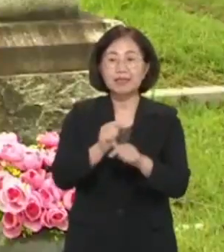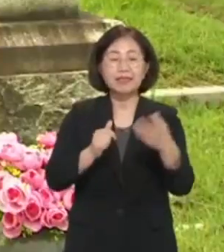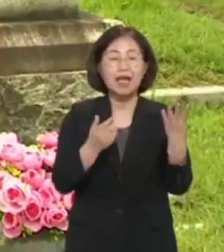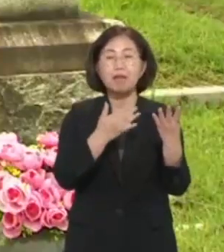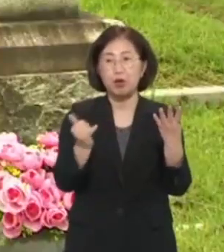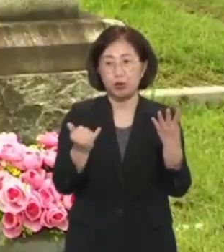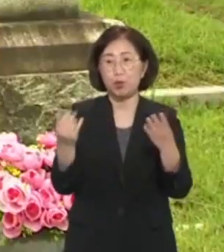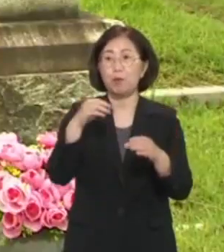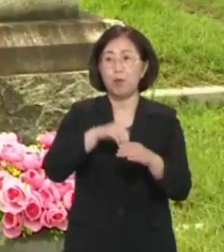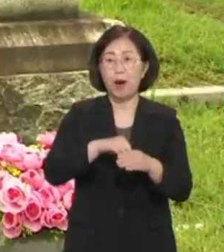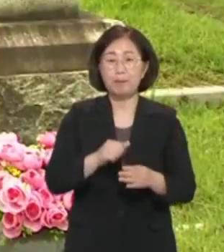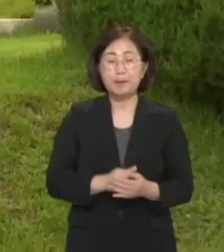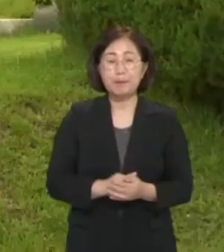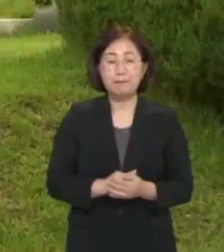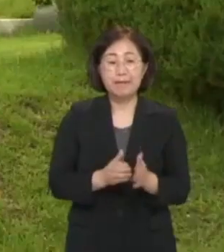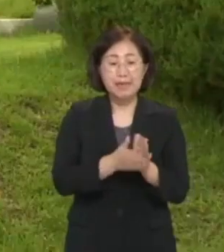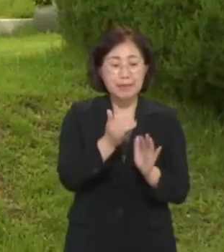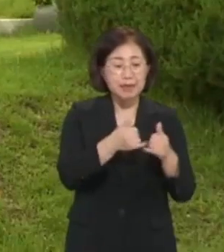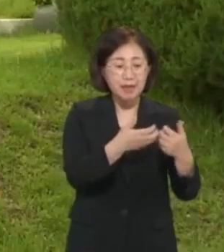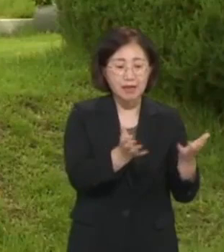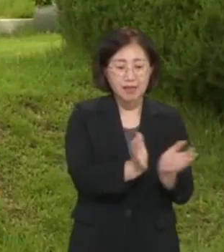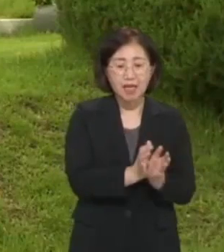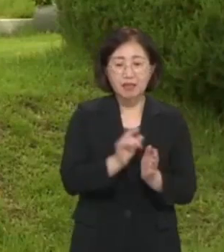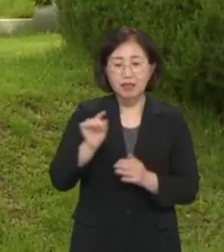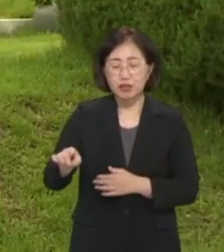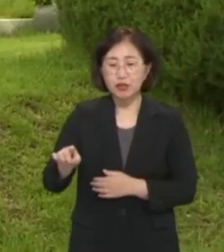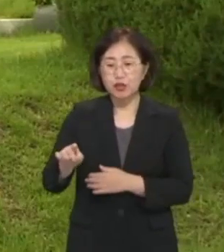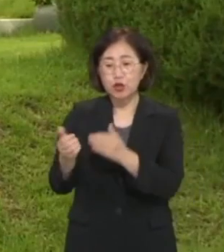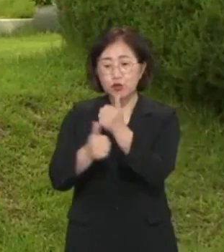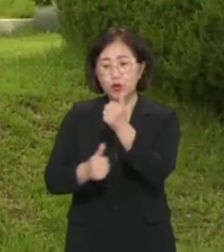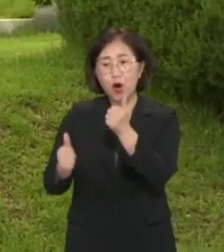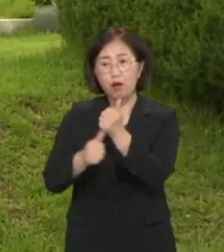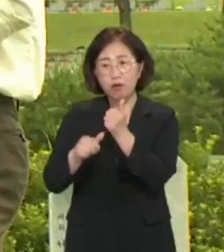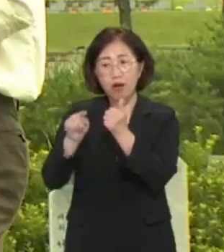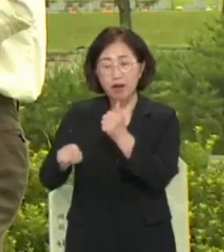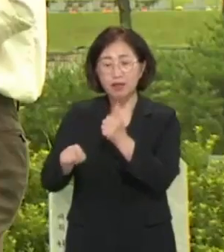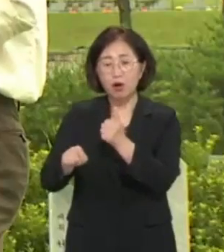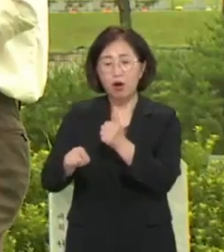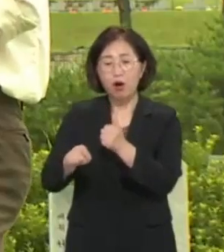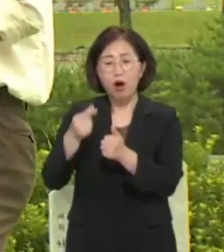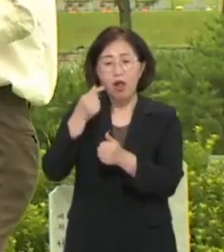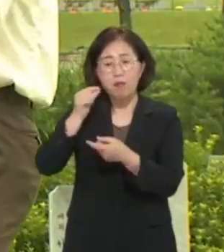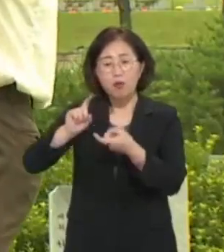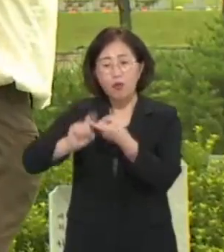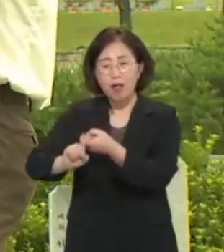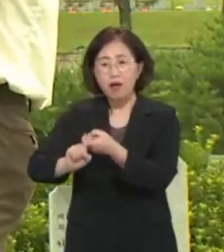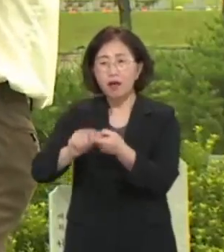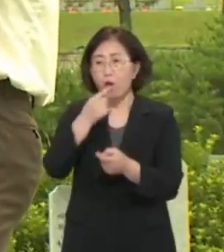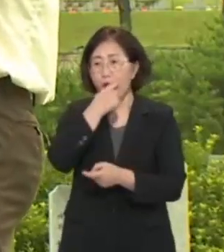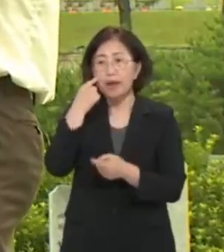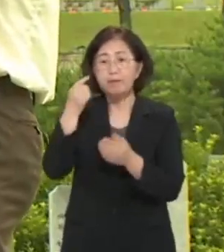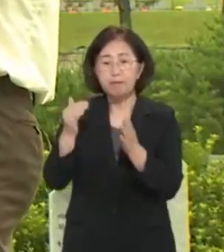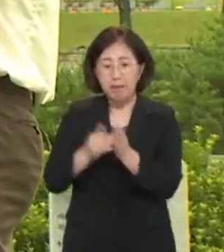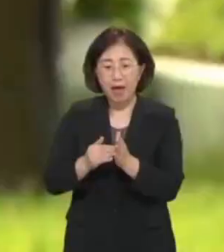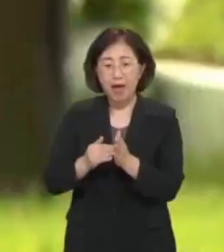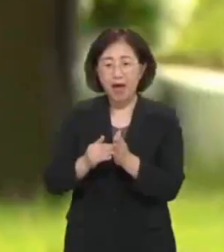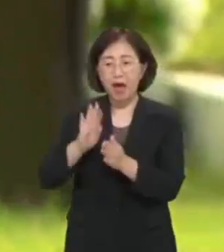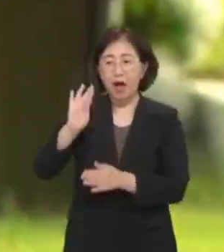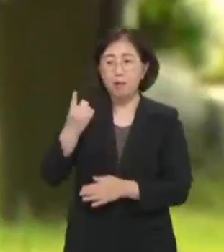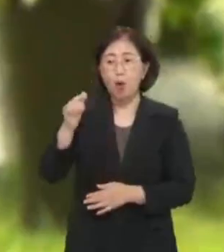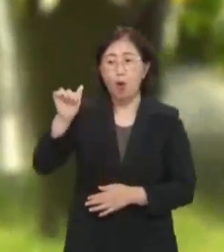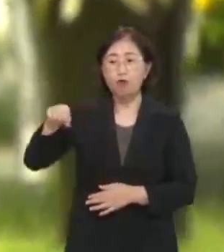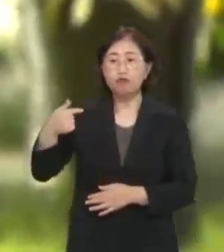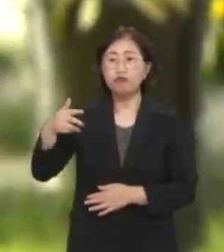포함됐습니다. 시민단체들은 국가에서 만든 위원회를 통해 이들의 친일 행적이 드러났고 과거 국가보훈처가 내린